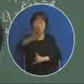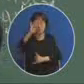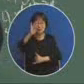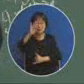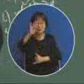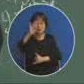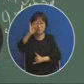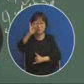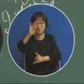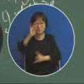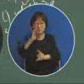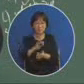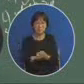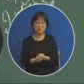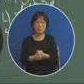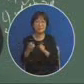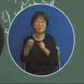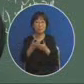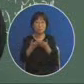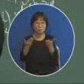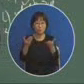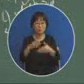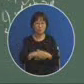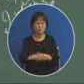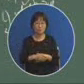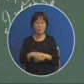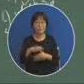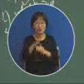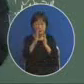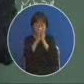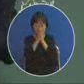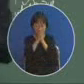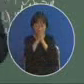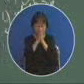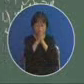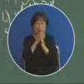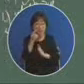머릿속에 기도하시면서요. 부산 흑암 문화를 다 꺾는 거와